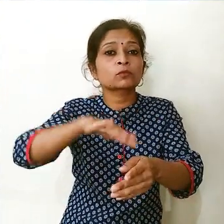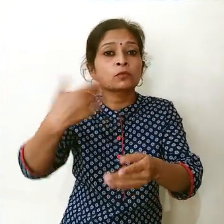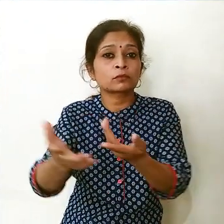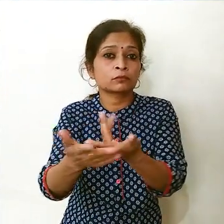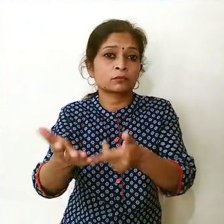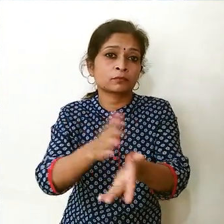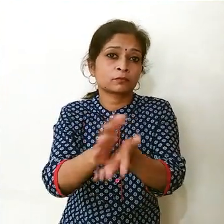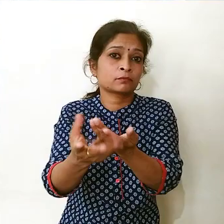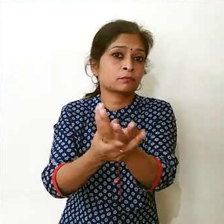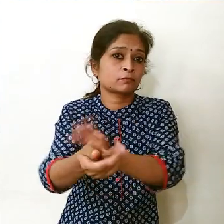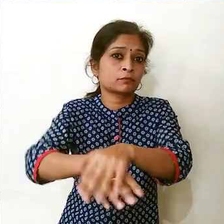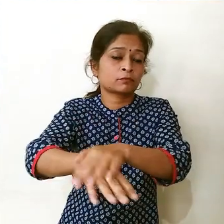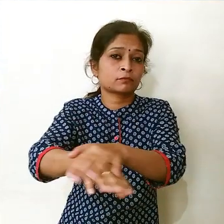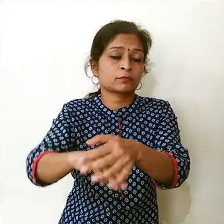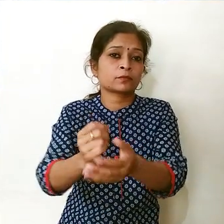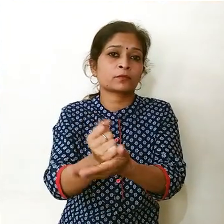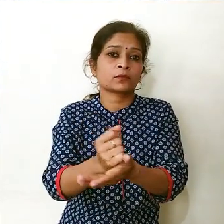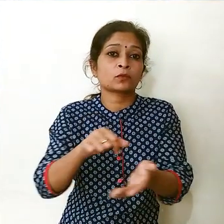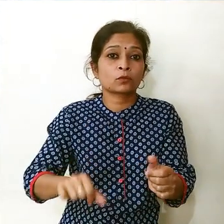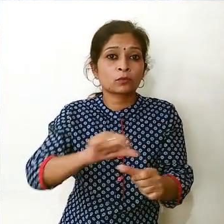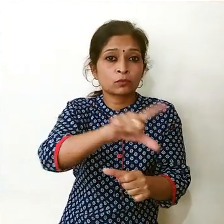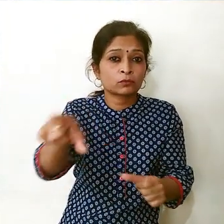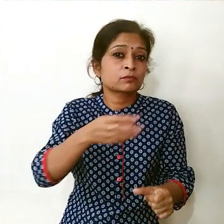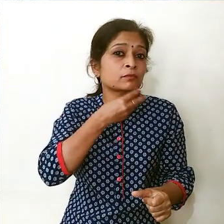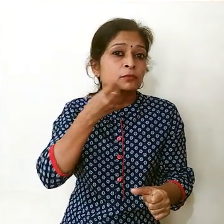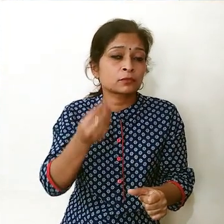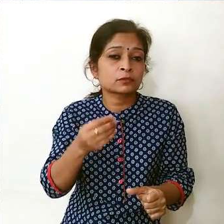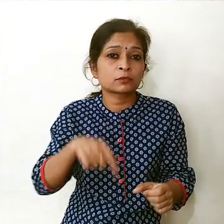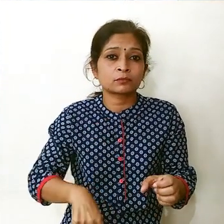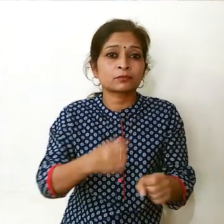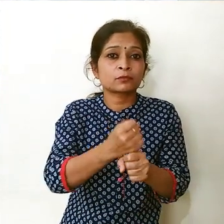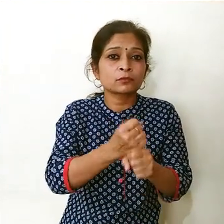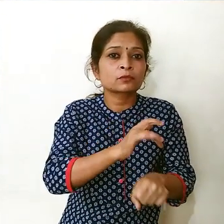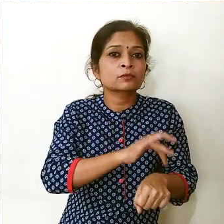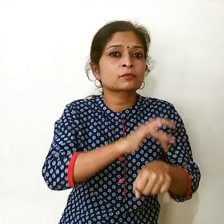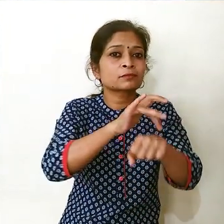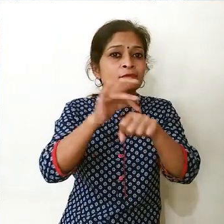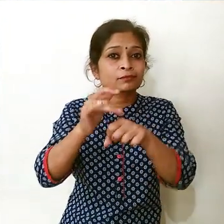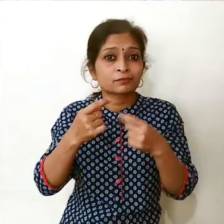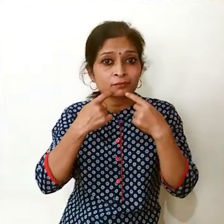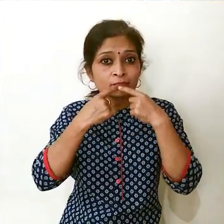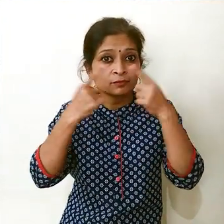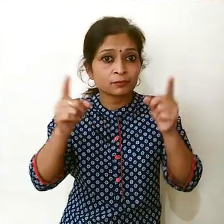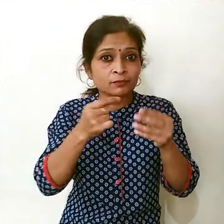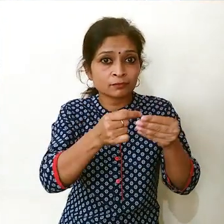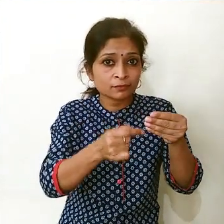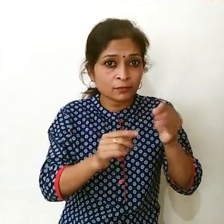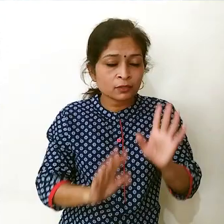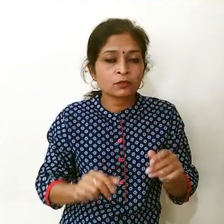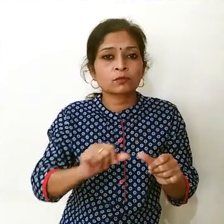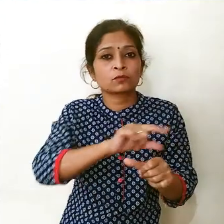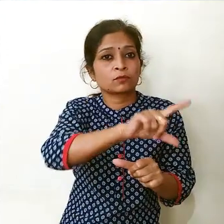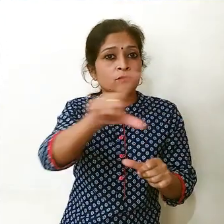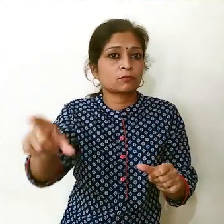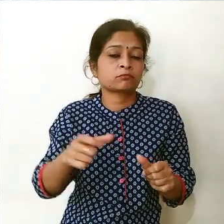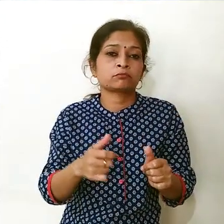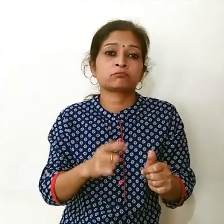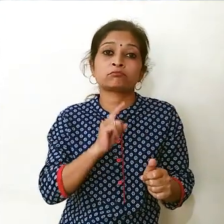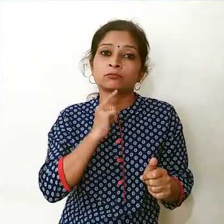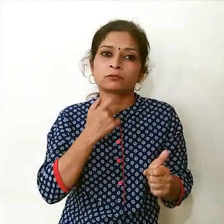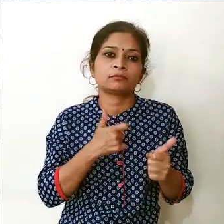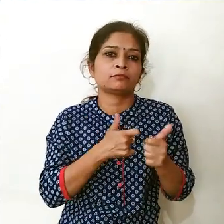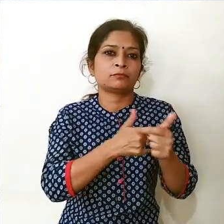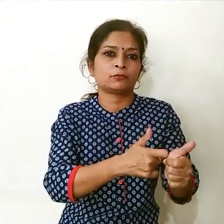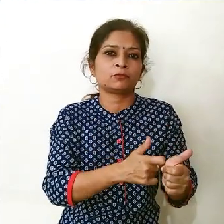अगर आगे आपसे एक और निदेदर की सरकार मुखारा समय समय पर जानी किये चाहर है इसा इंदेशों का पाला